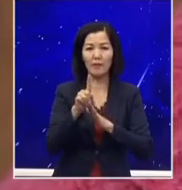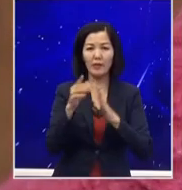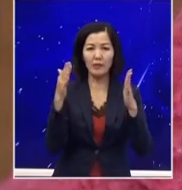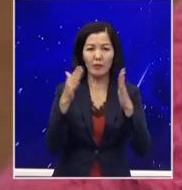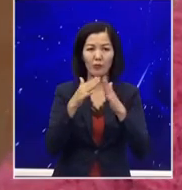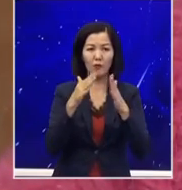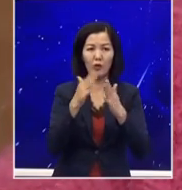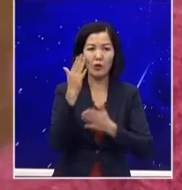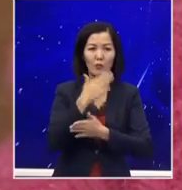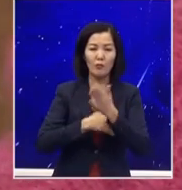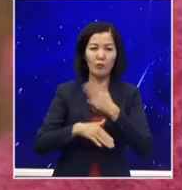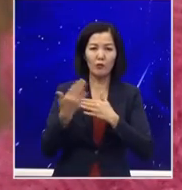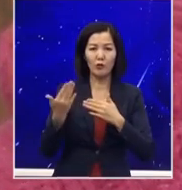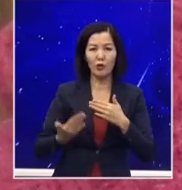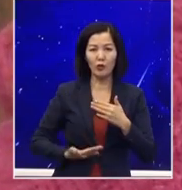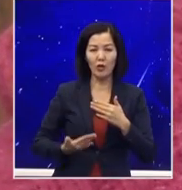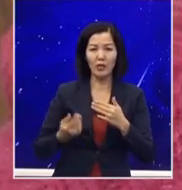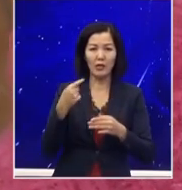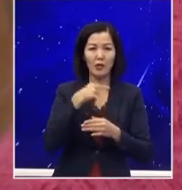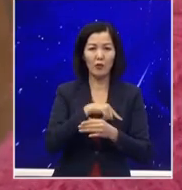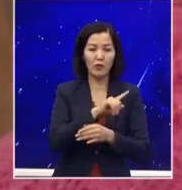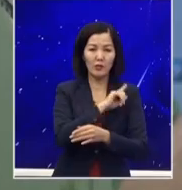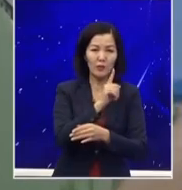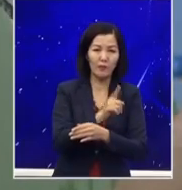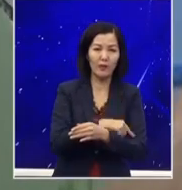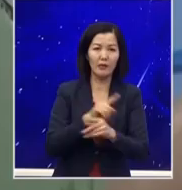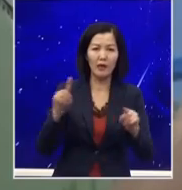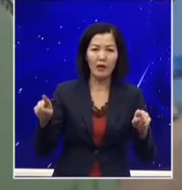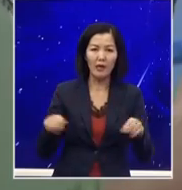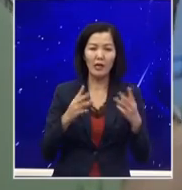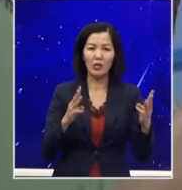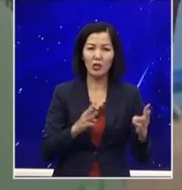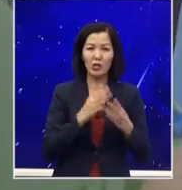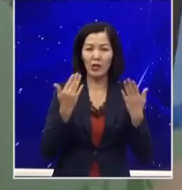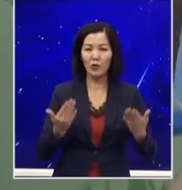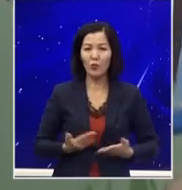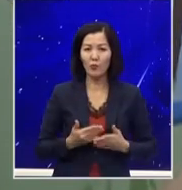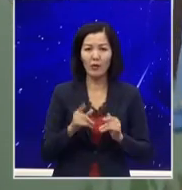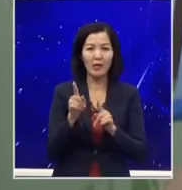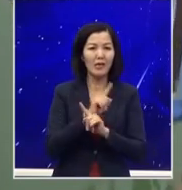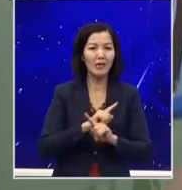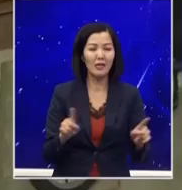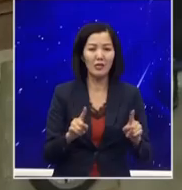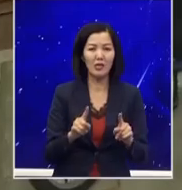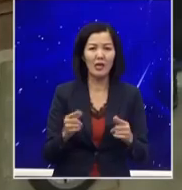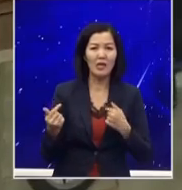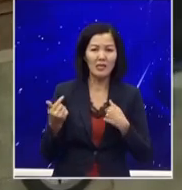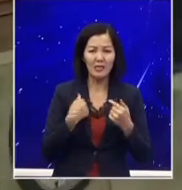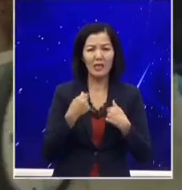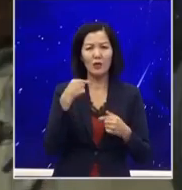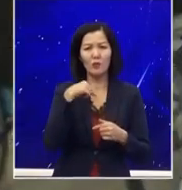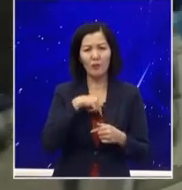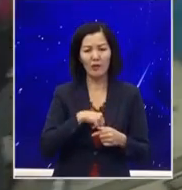мекемені паналап келеді. Көкіректі кеулеген арман мен аңсары, іштөртеген әттеген айымен ауыр мұңы нәзік жанына